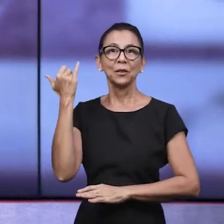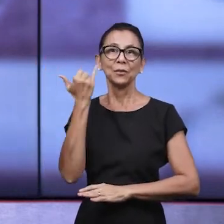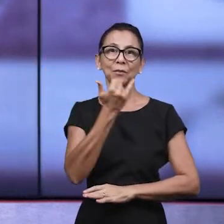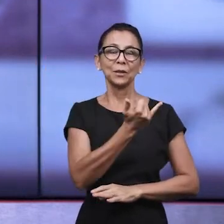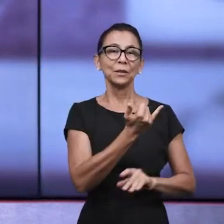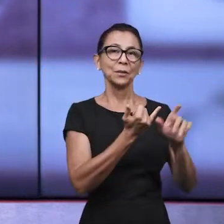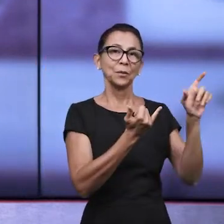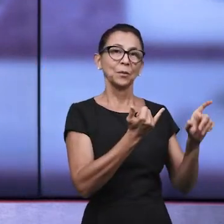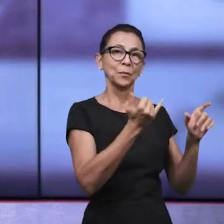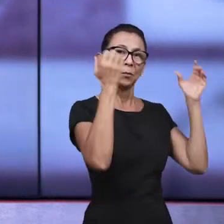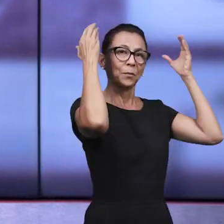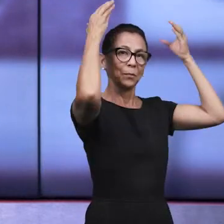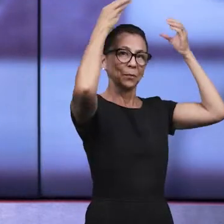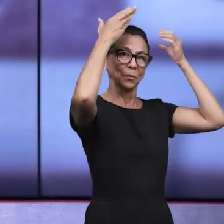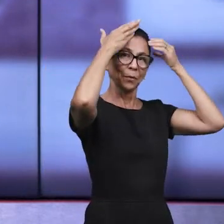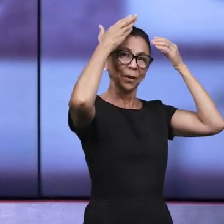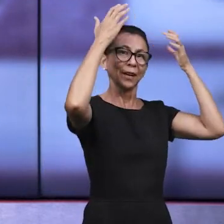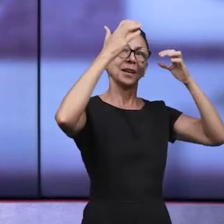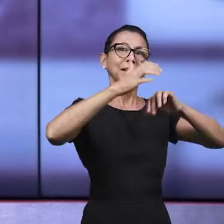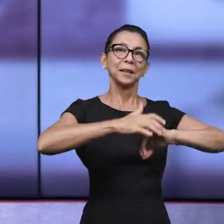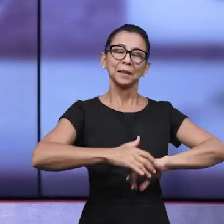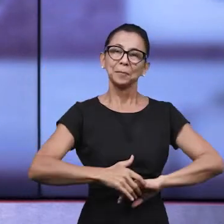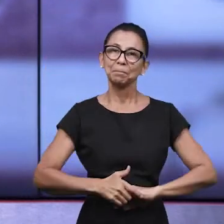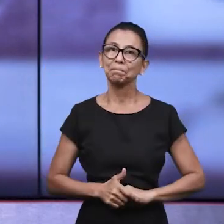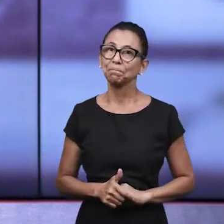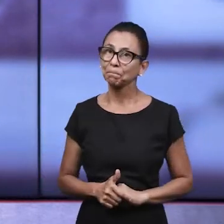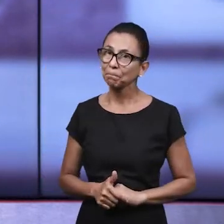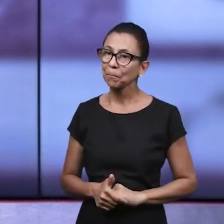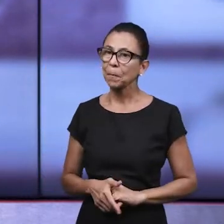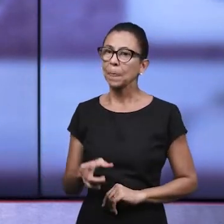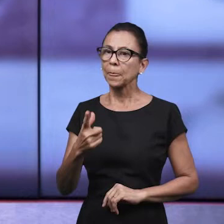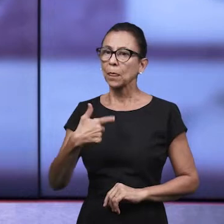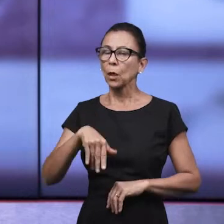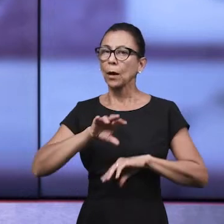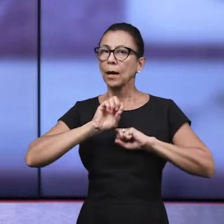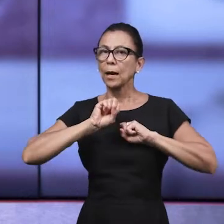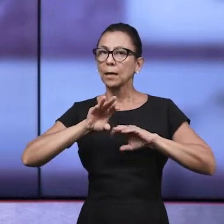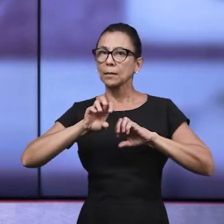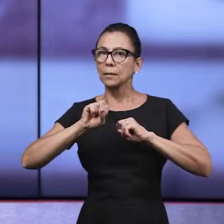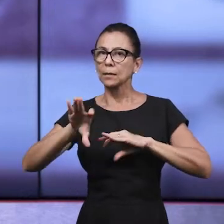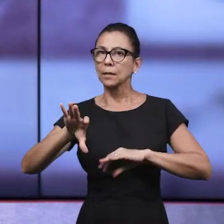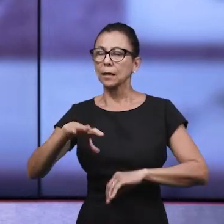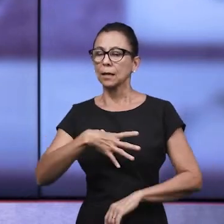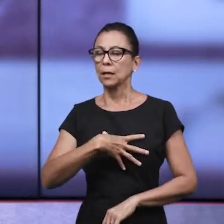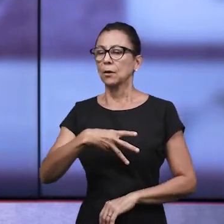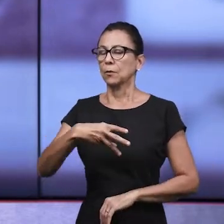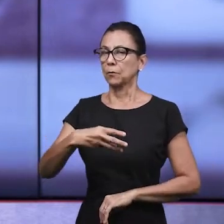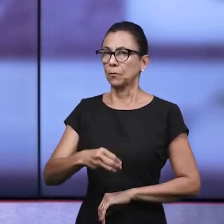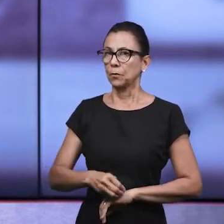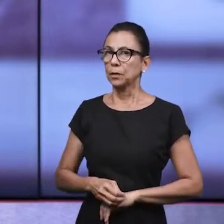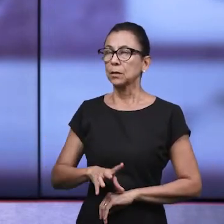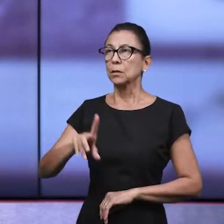le Seigneur, il ne laisse jamais tout seul. Et ils peuvent être peu les serviteurs de Dieu, mais